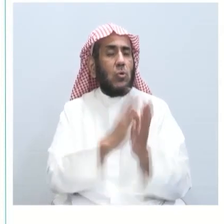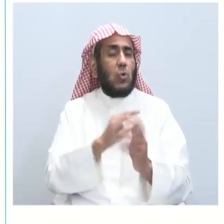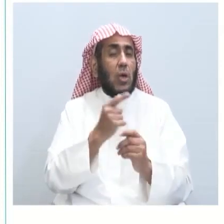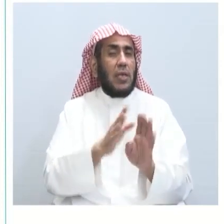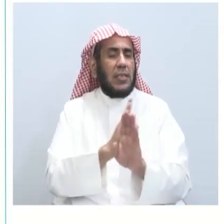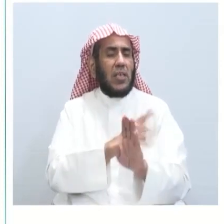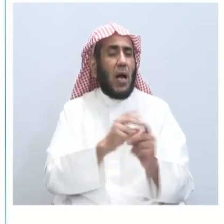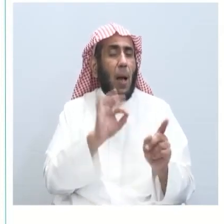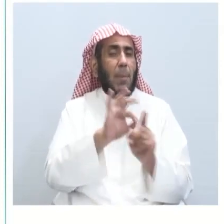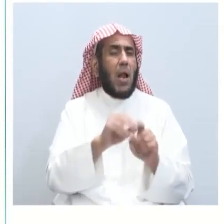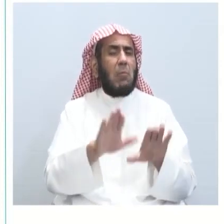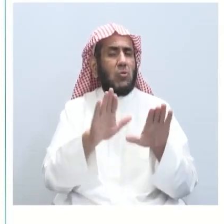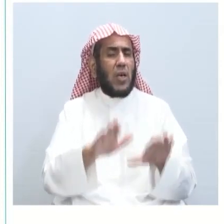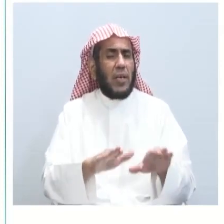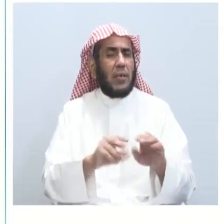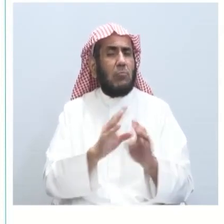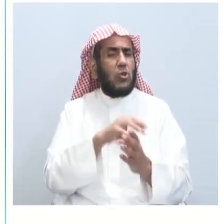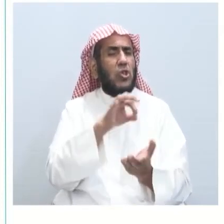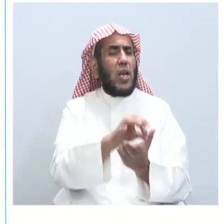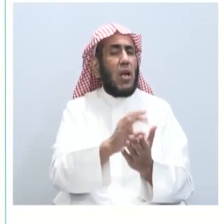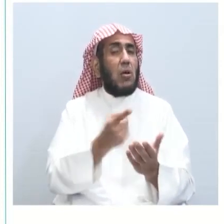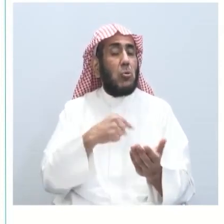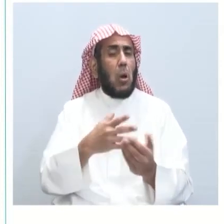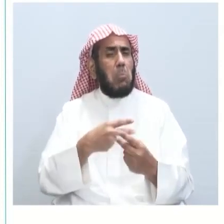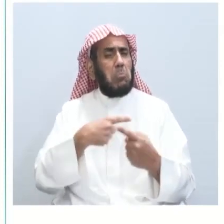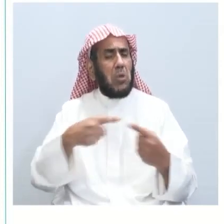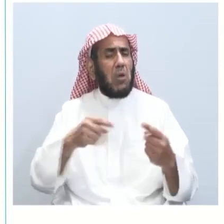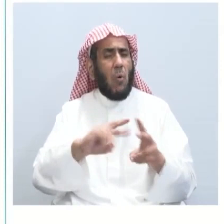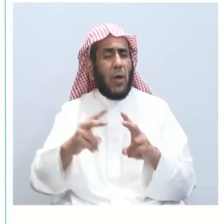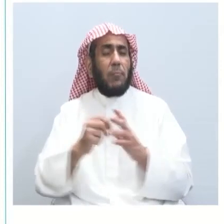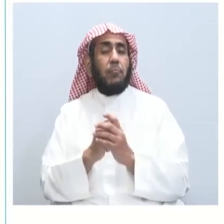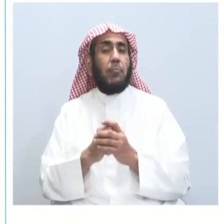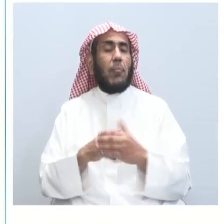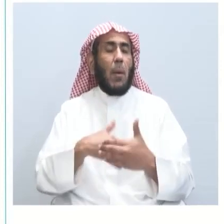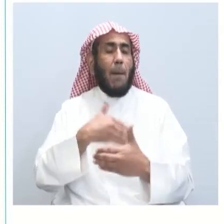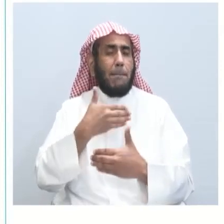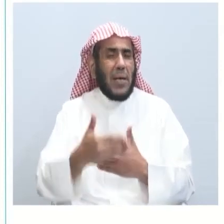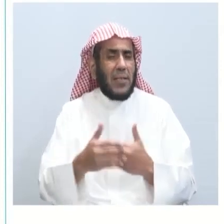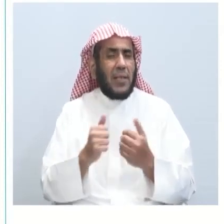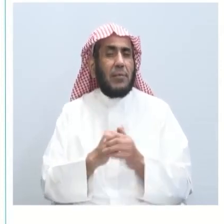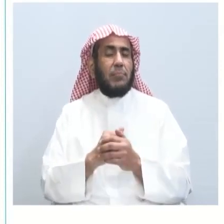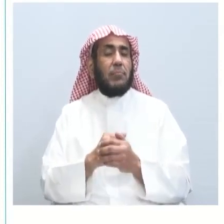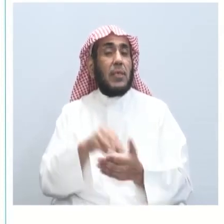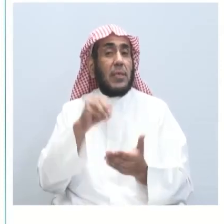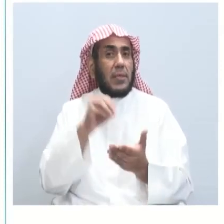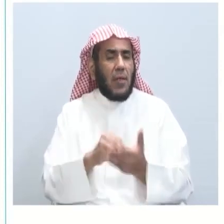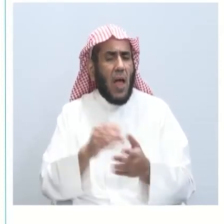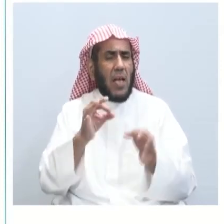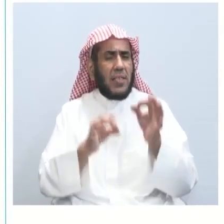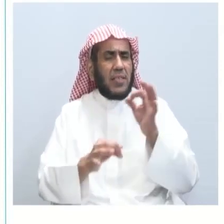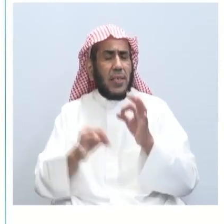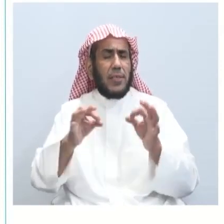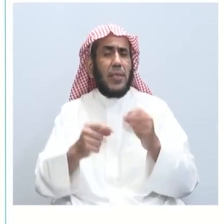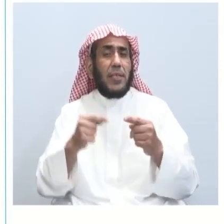للوصول هل هي مستقره هل الطلب سيكون مستمر او غيرها بعد ذلك تضع الاستراتيجيه التي